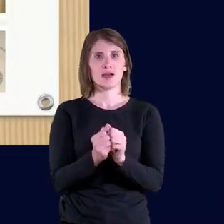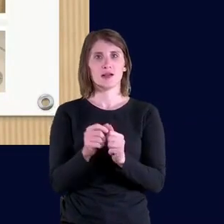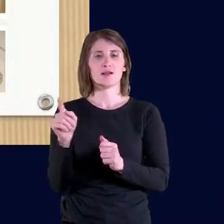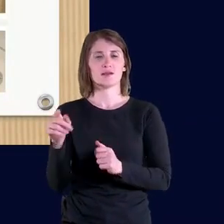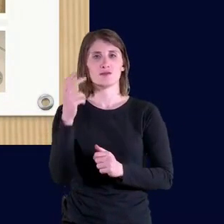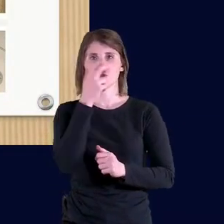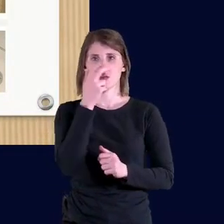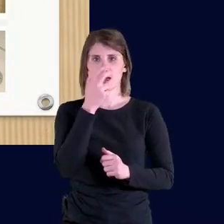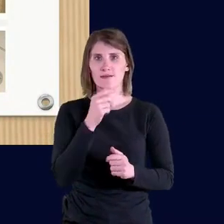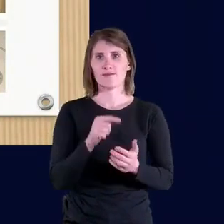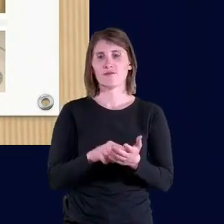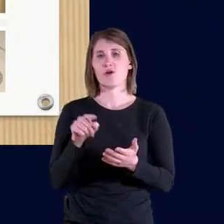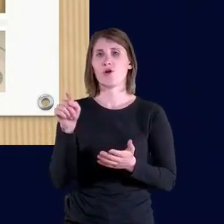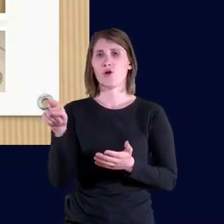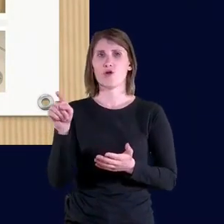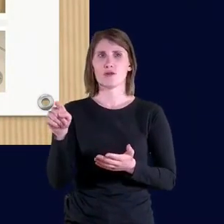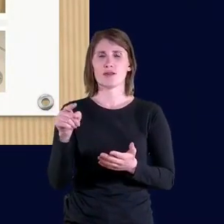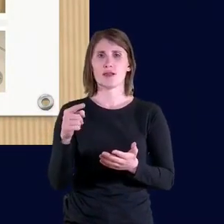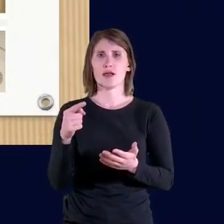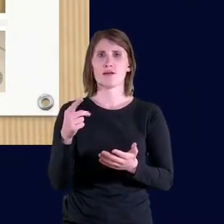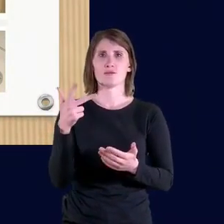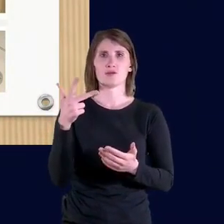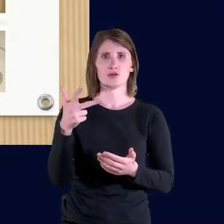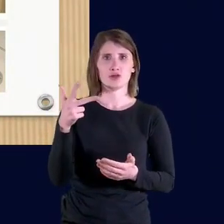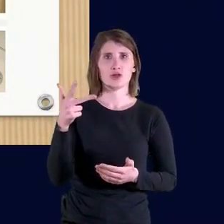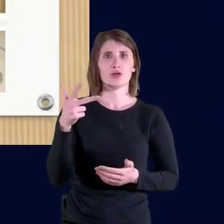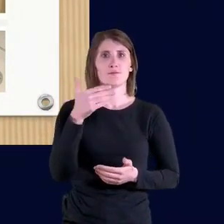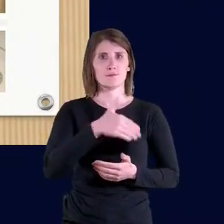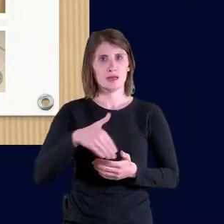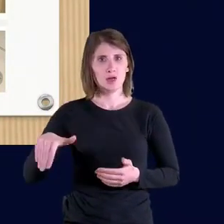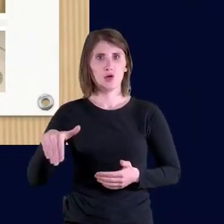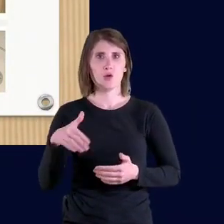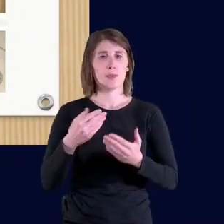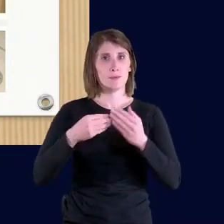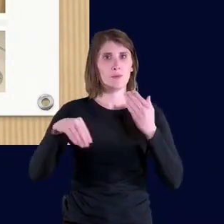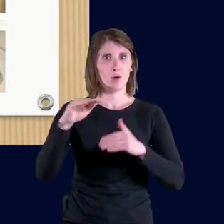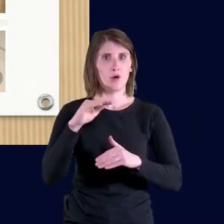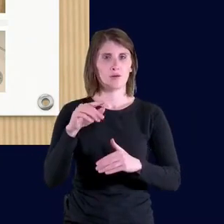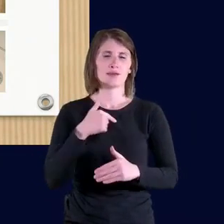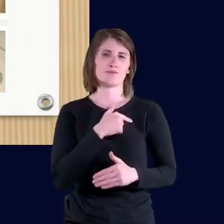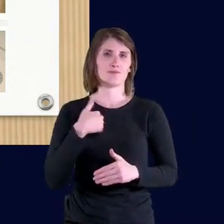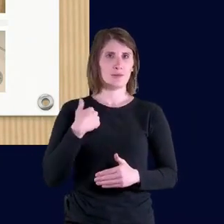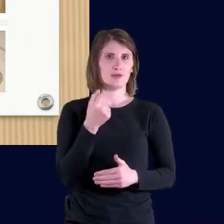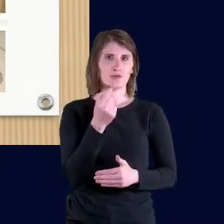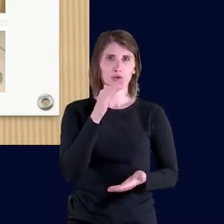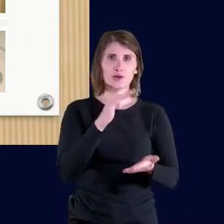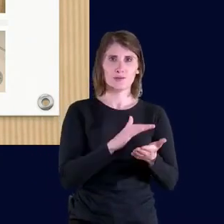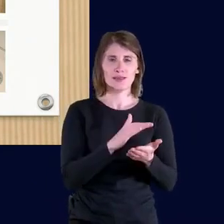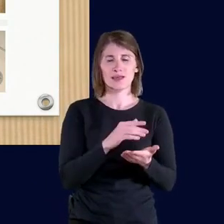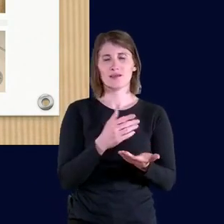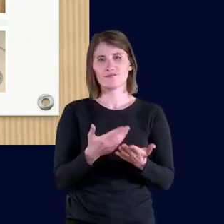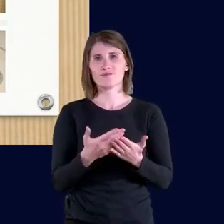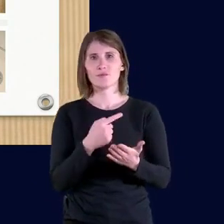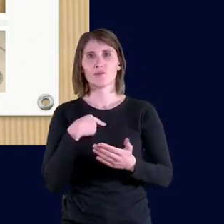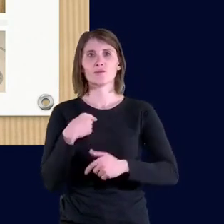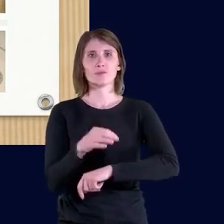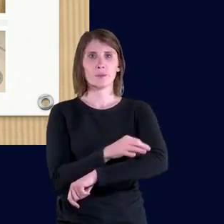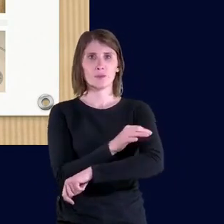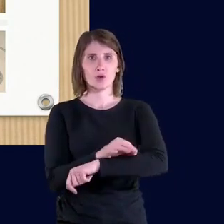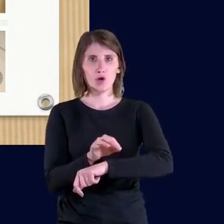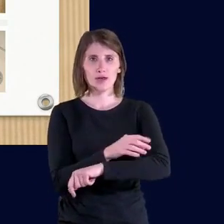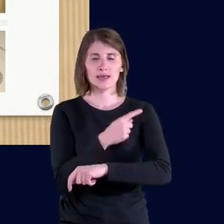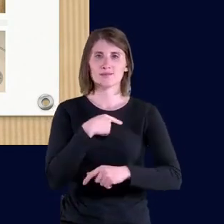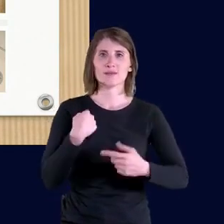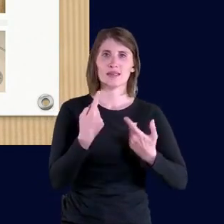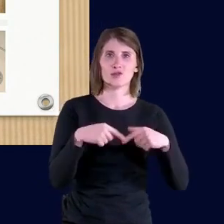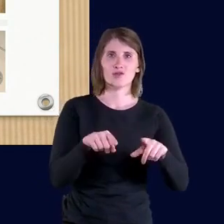nie polu ona ma tych zbiorów ponad 3 miliony troszeczkę mniej ale ze względu właśnie na nasze projekty które wy